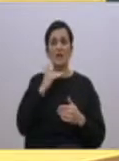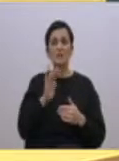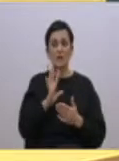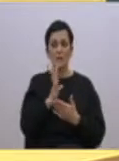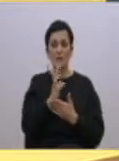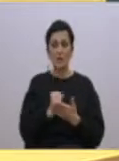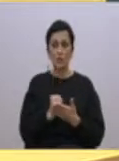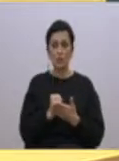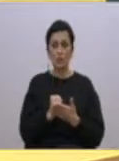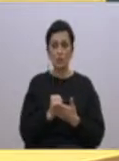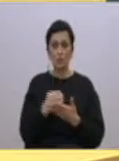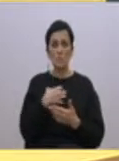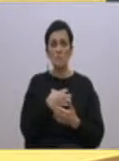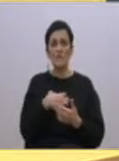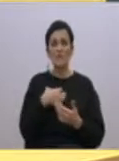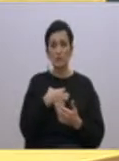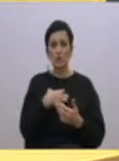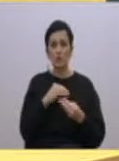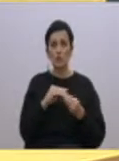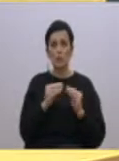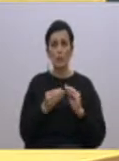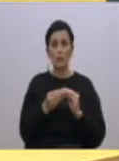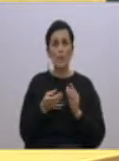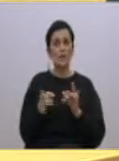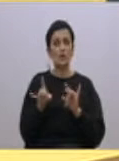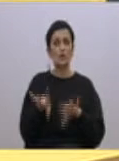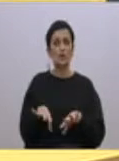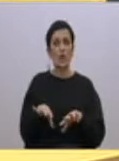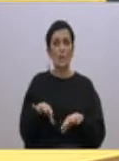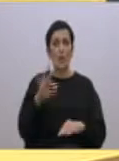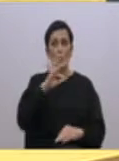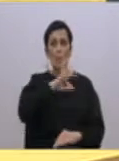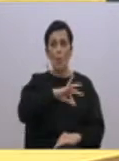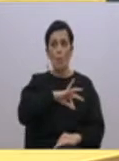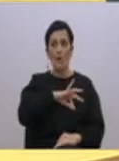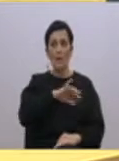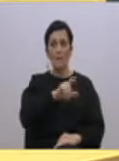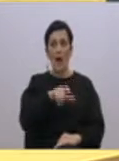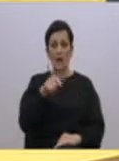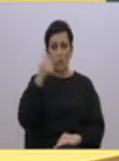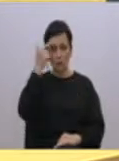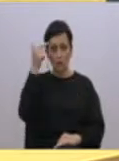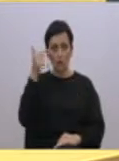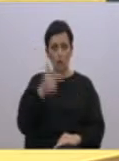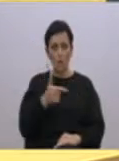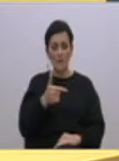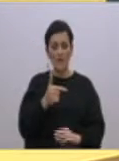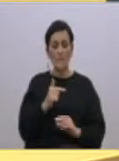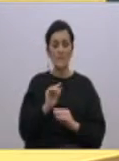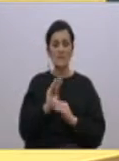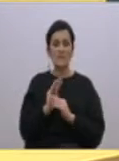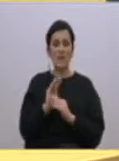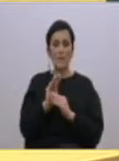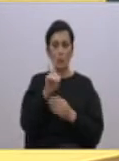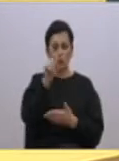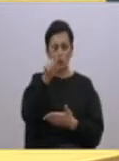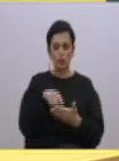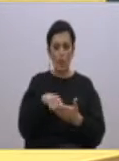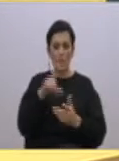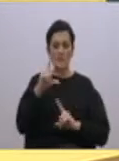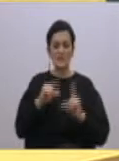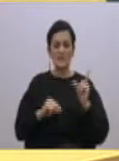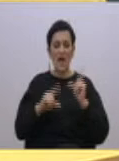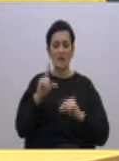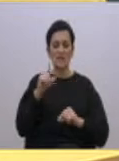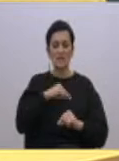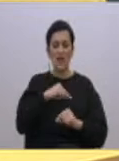რესურსები, მნიშვნელოვან გამოწვევად რჩება მომხმარებელთა ცნობიერების ამაღლება, ნდობა საქსტატის მიმართ